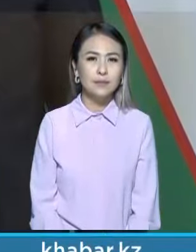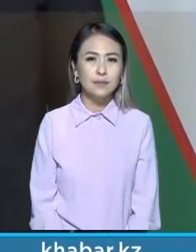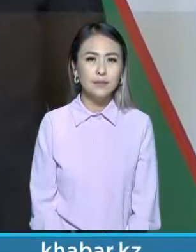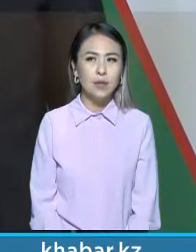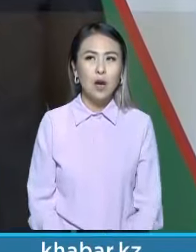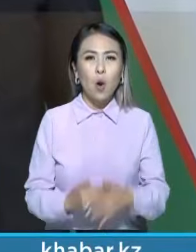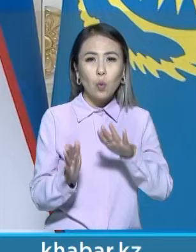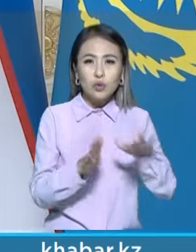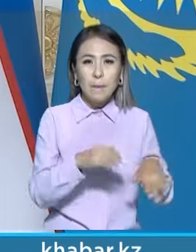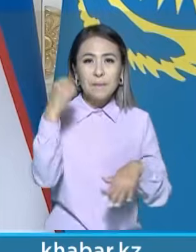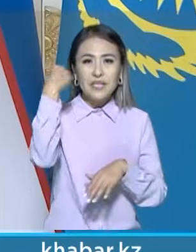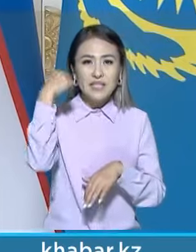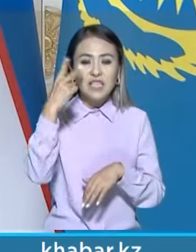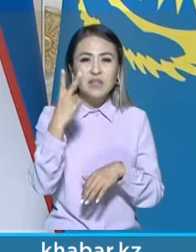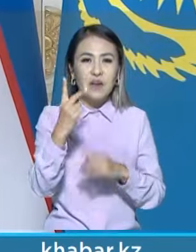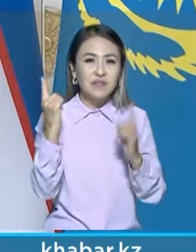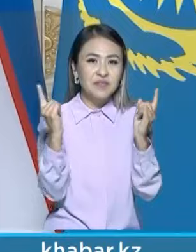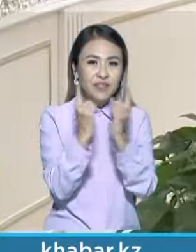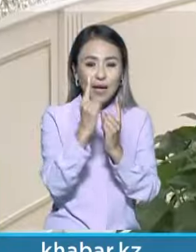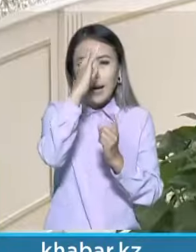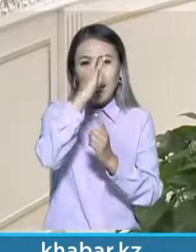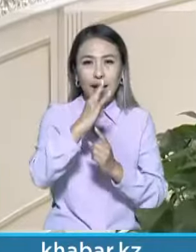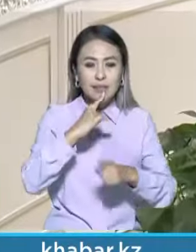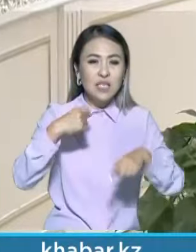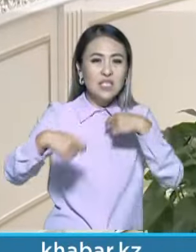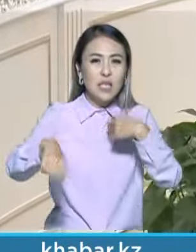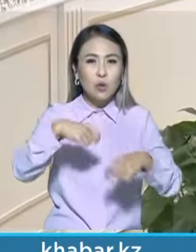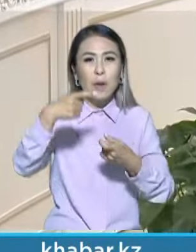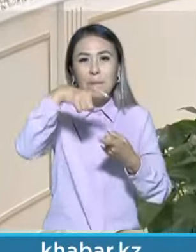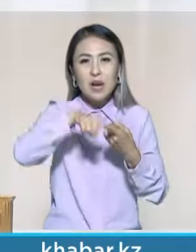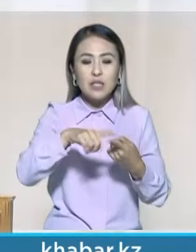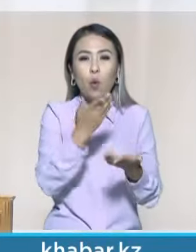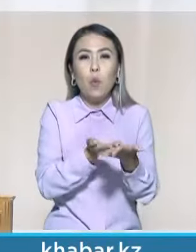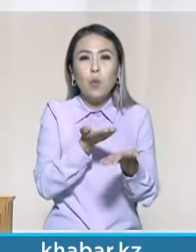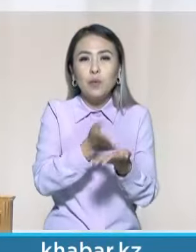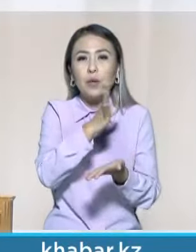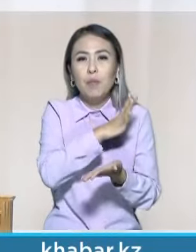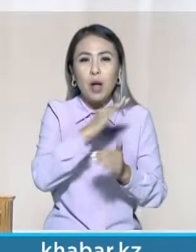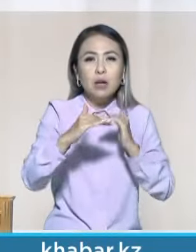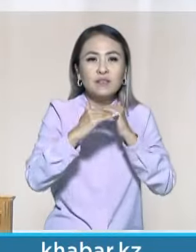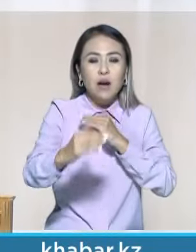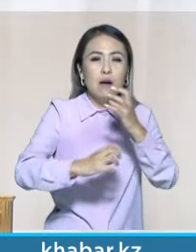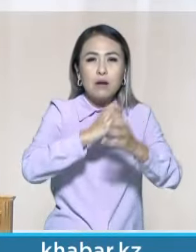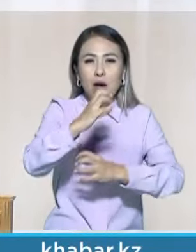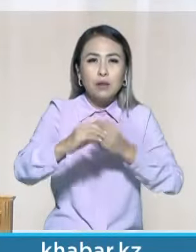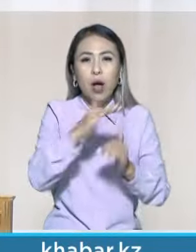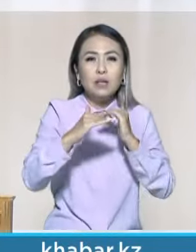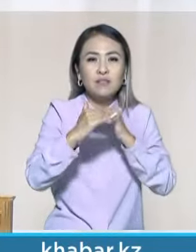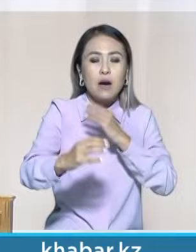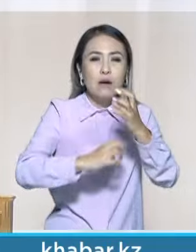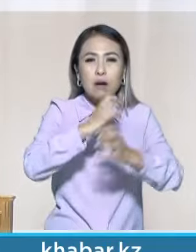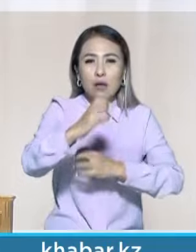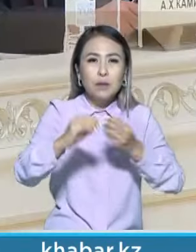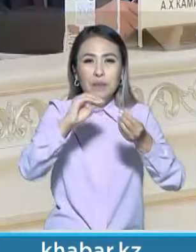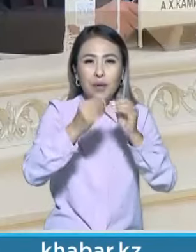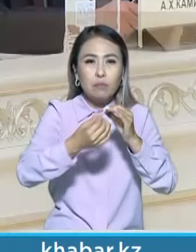Мұнан соң президенттер екі жақты кездесуде қазақ-өзбек сауда-экономикалық байланыстары туралы кеңесті. Өңірлік және халықаралық күн тәртібілік және халықаралық күн тәртібіндегі